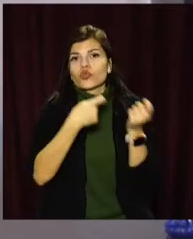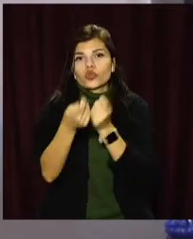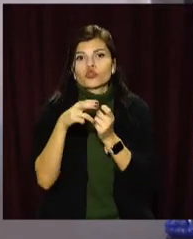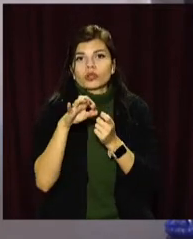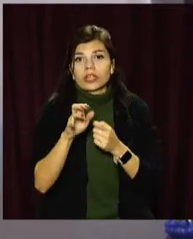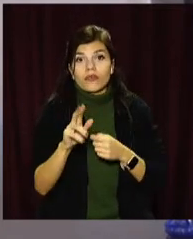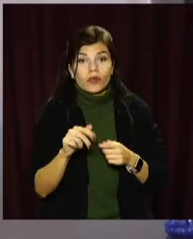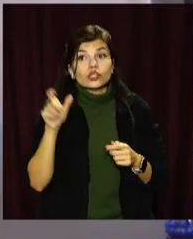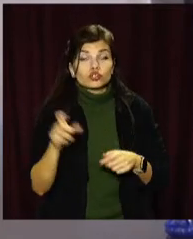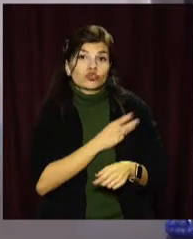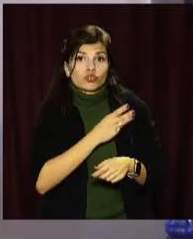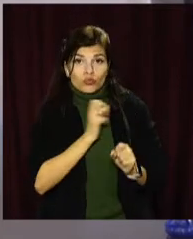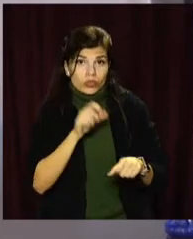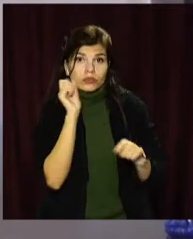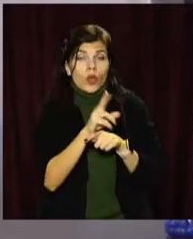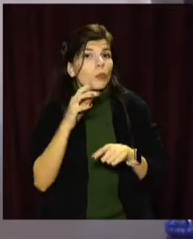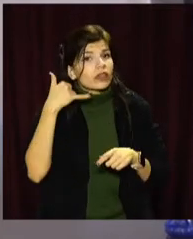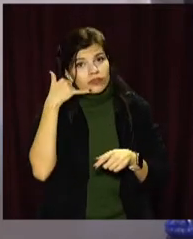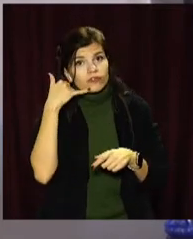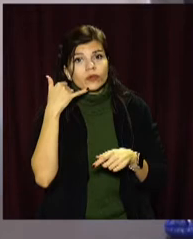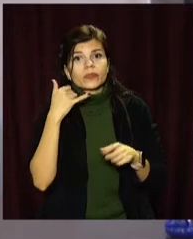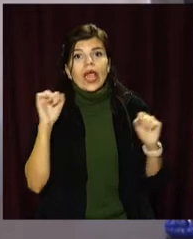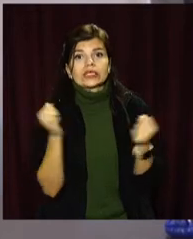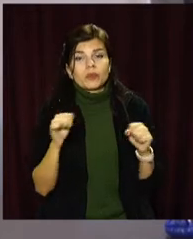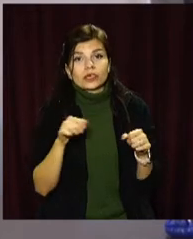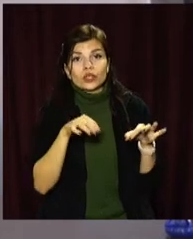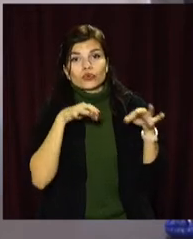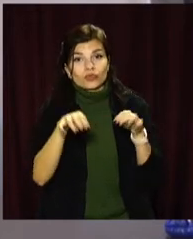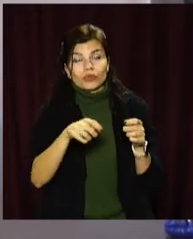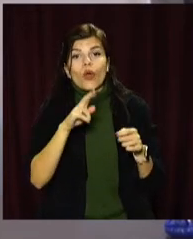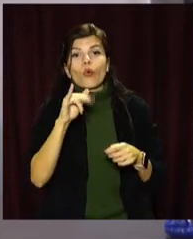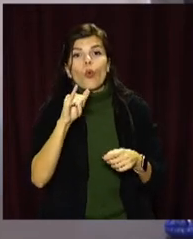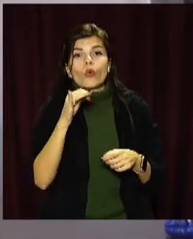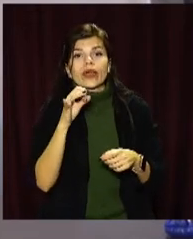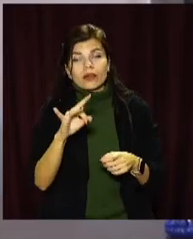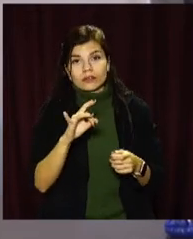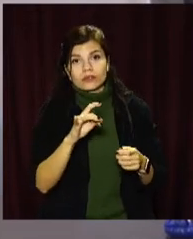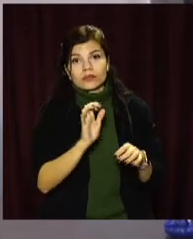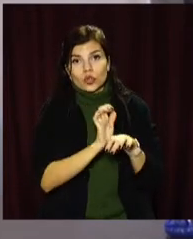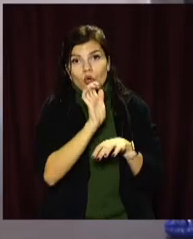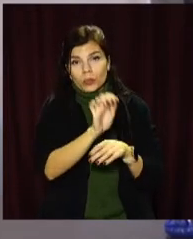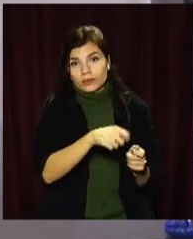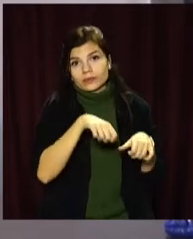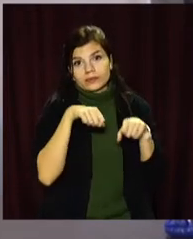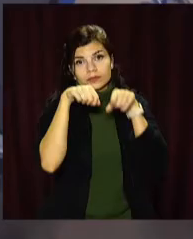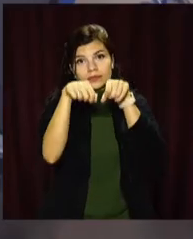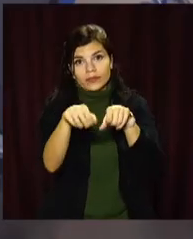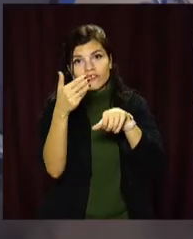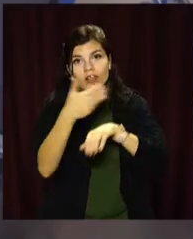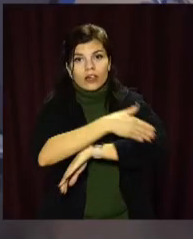заявитель может по желанию заказать по телефону экспресс-доставку, и мы курьером отправим документы на